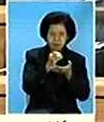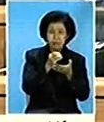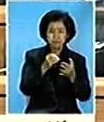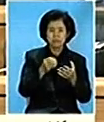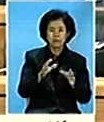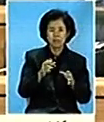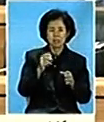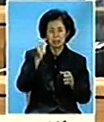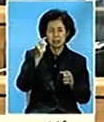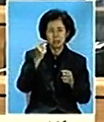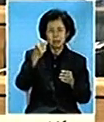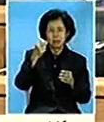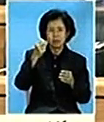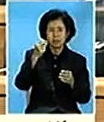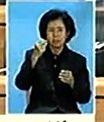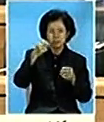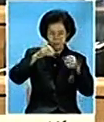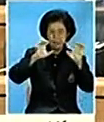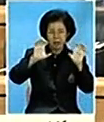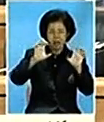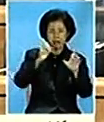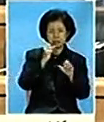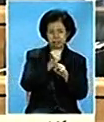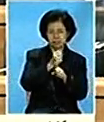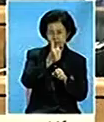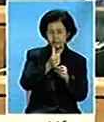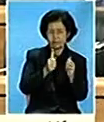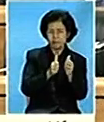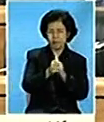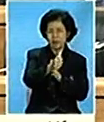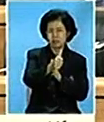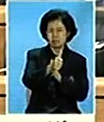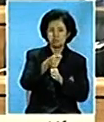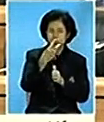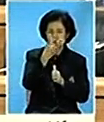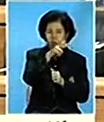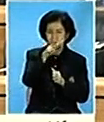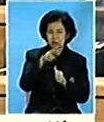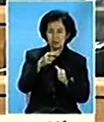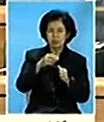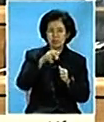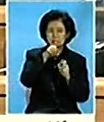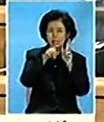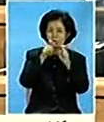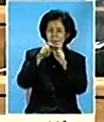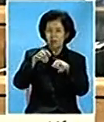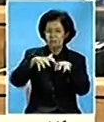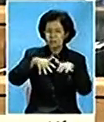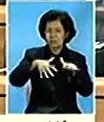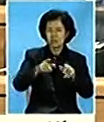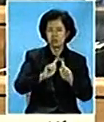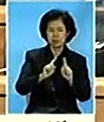ผมถือว่ารัฐบาลสอบผ่านจากโพลทุกสำนักเนี่ยเสียงของประชาชนสนับสนุนในเรื่องนี้ม